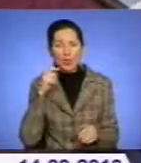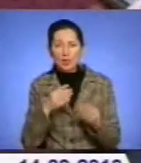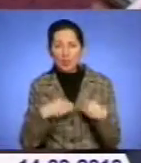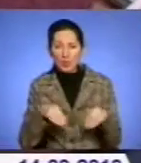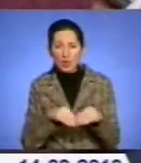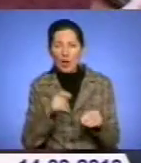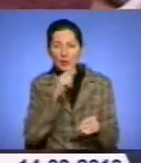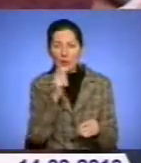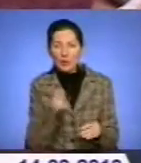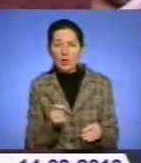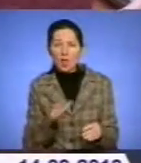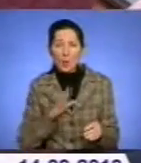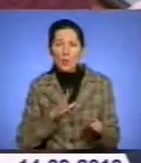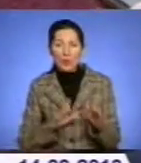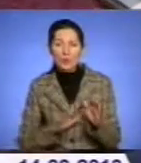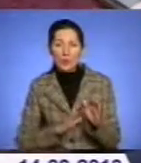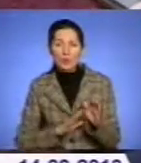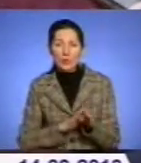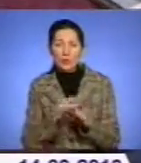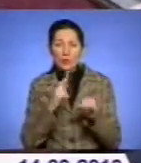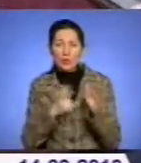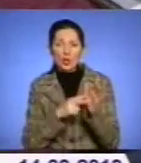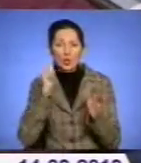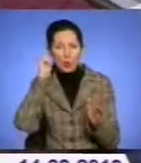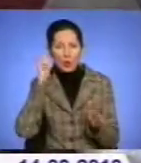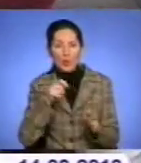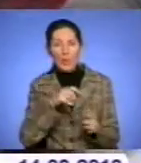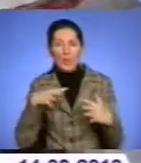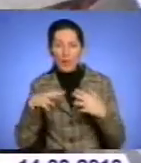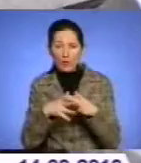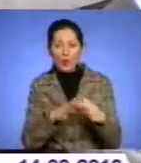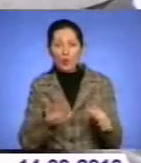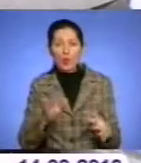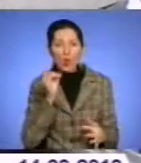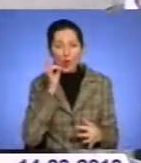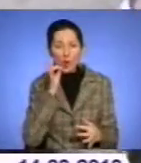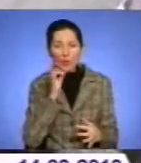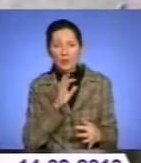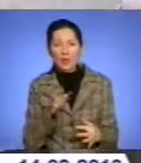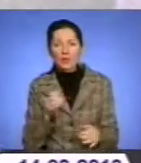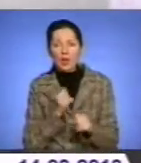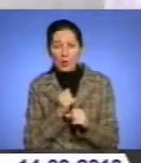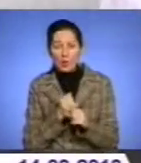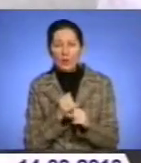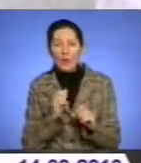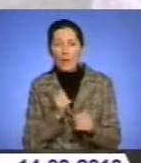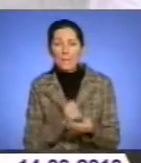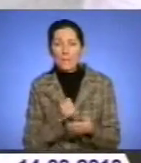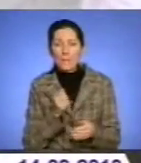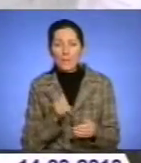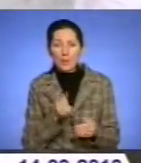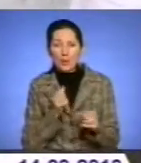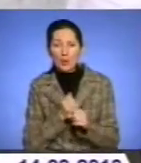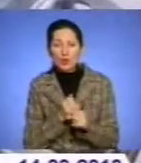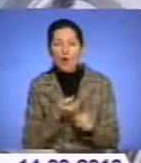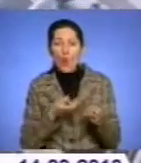його 18-річним юнаком. На фронт йти було рано, та не байдикував, не сидів без діла, влаштувався працювати у пекарню. Недовго